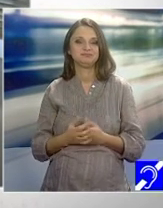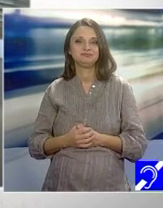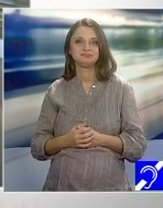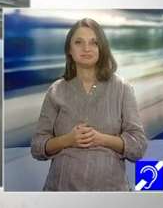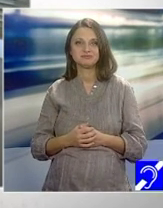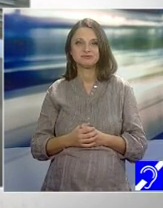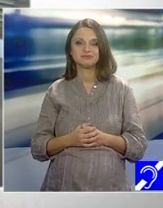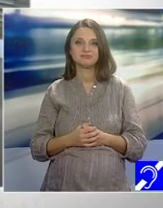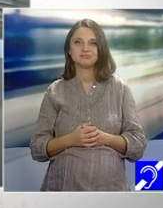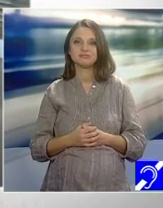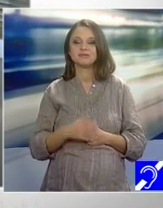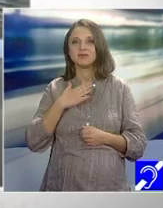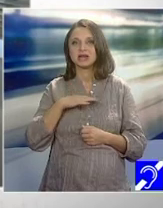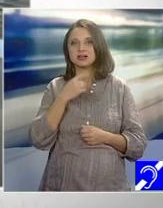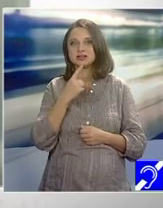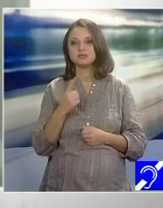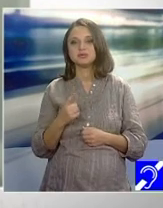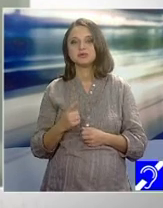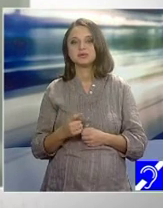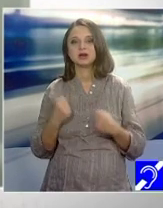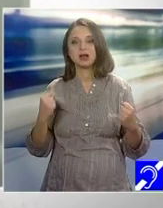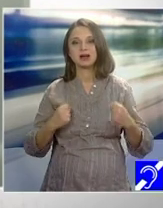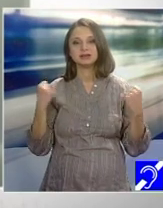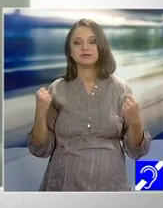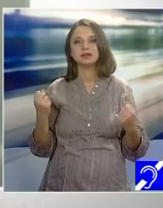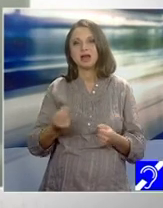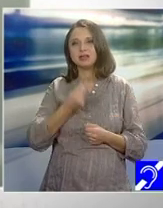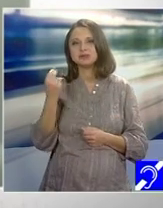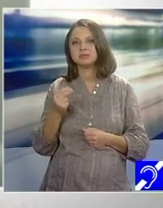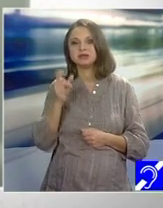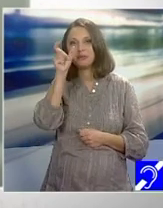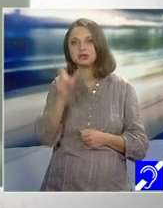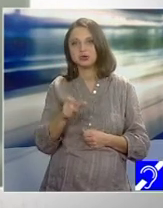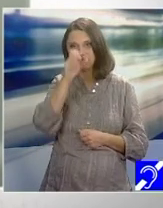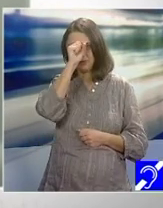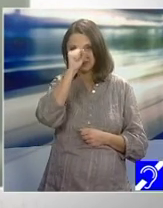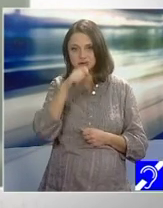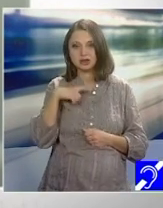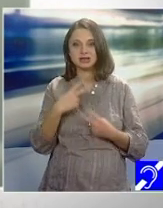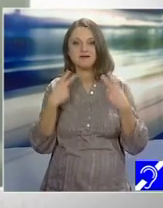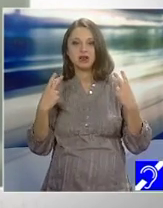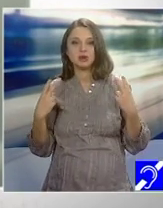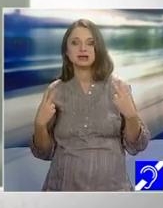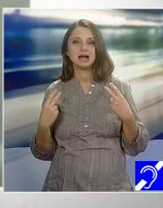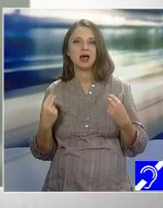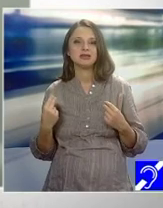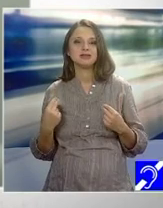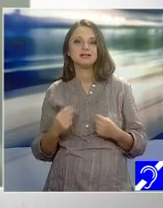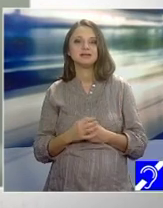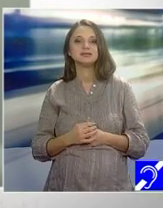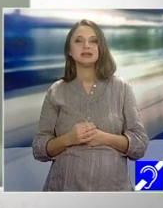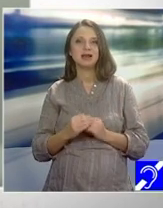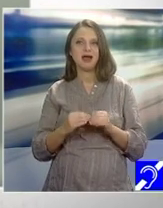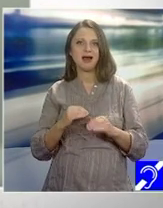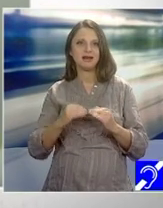că în același timp activitatea extraordinară a persoanelor nevăzătoare este valorizată la cele mai înalte nivele.